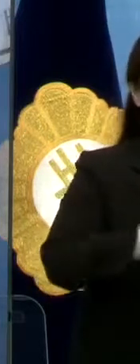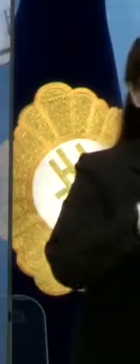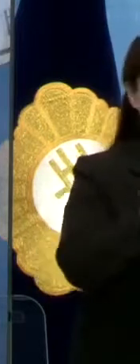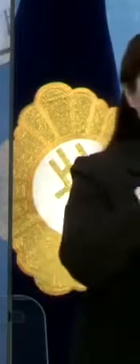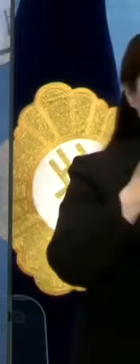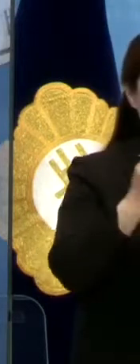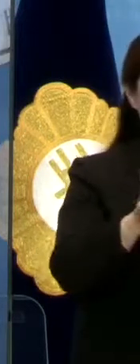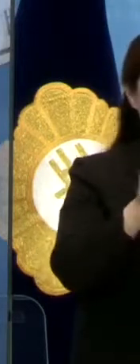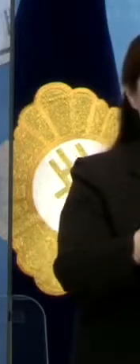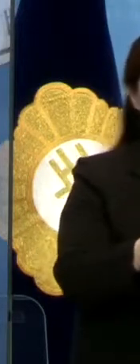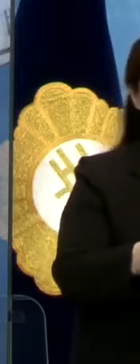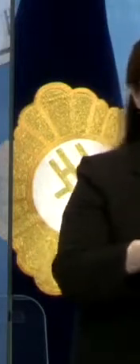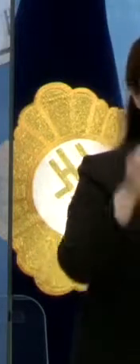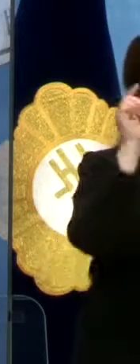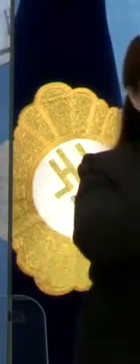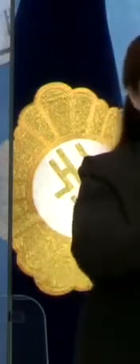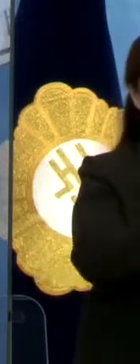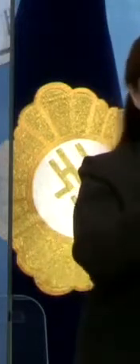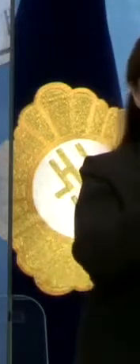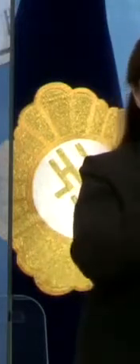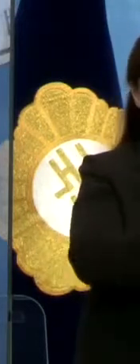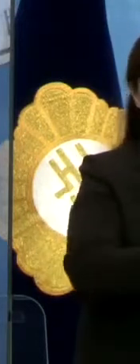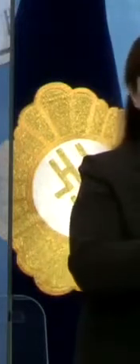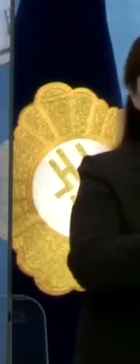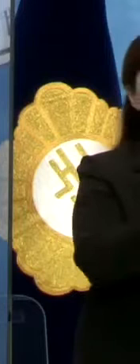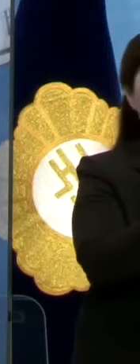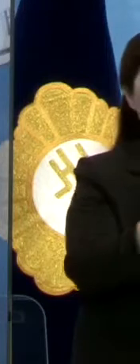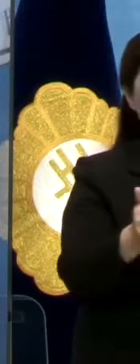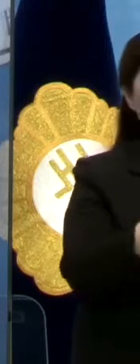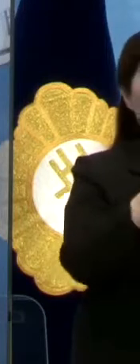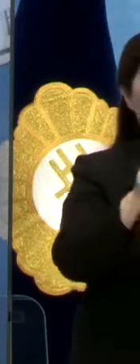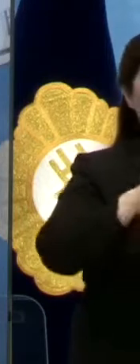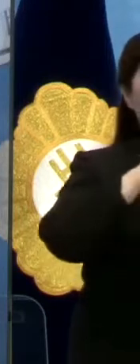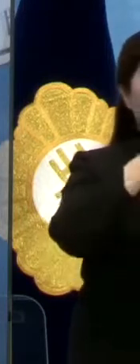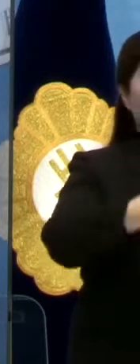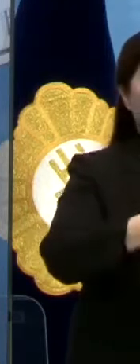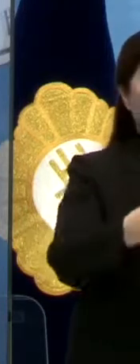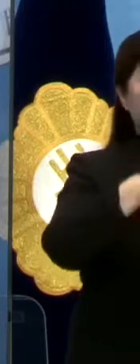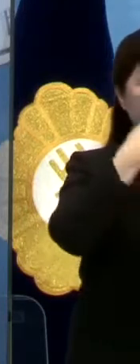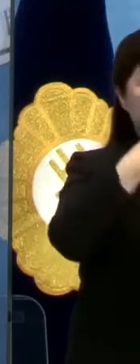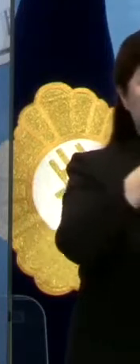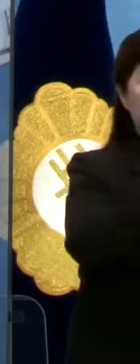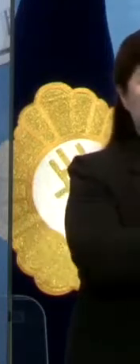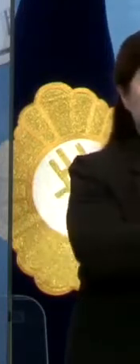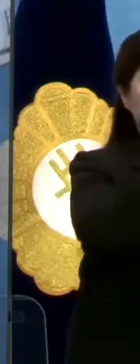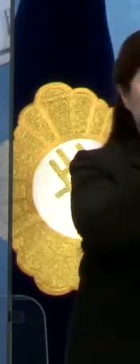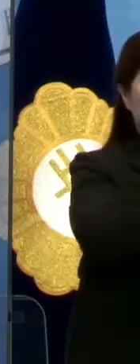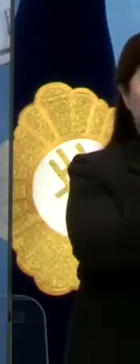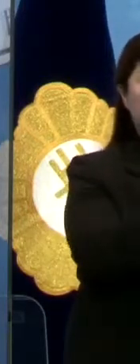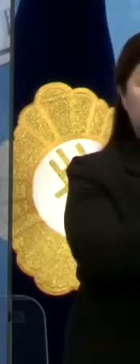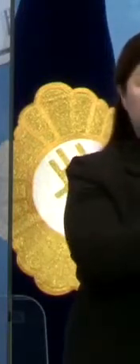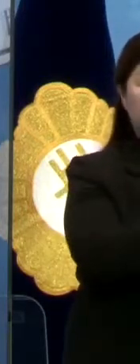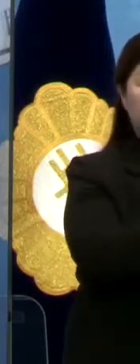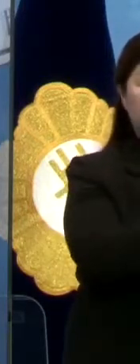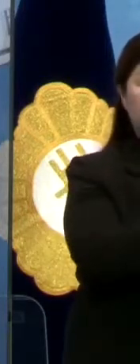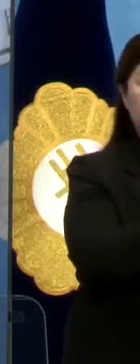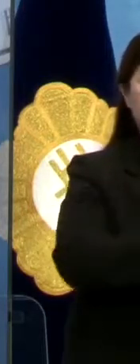올해 노벨 평화상 수상자는 유엔 세계 식량 기구가 선정되었습니다.